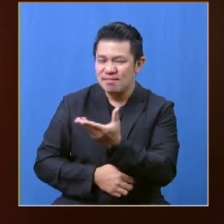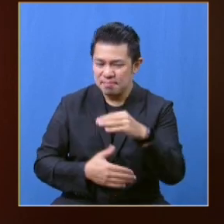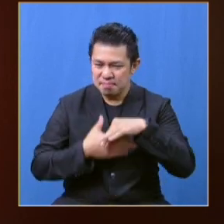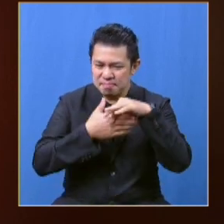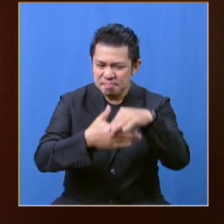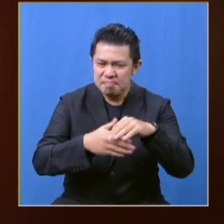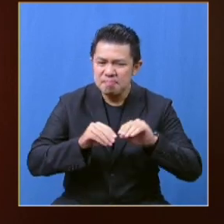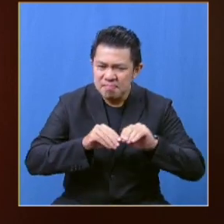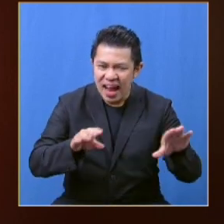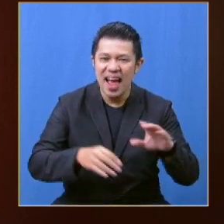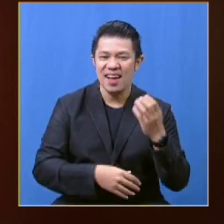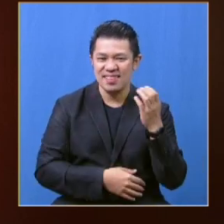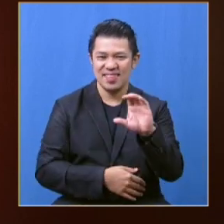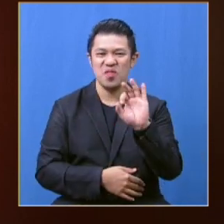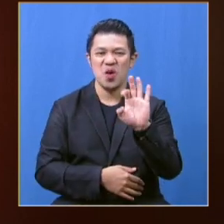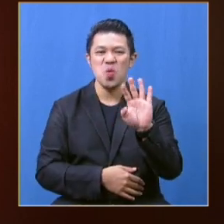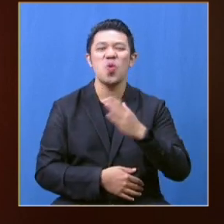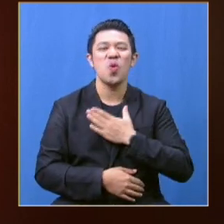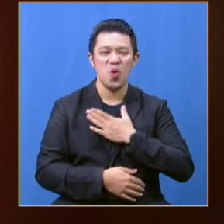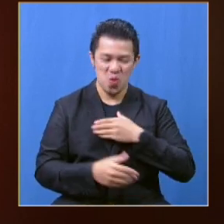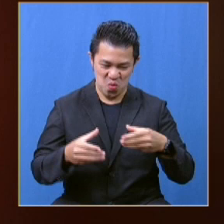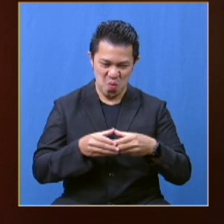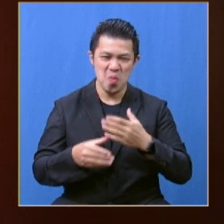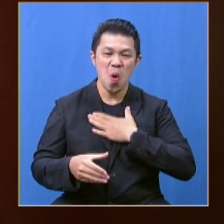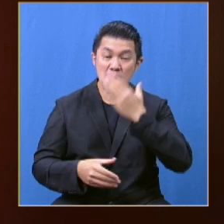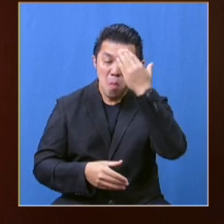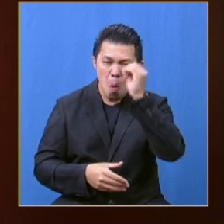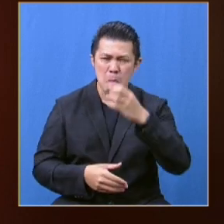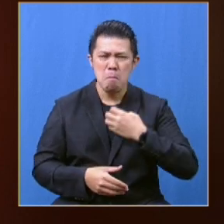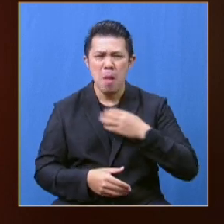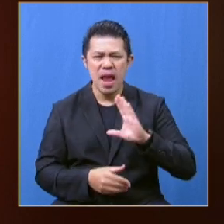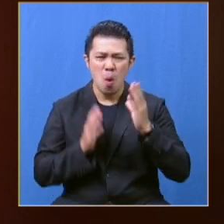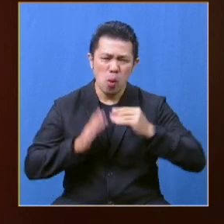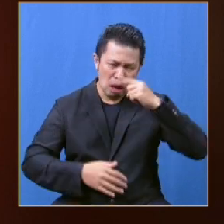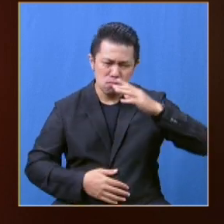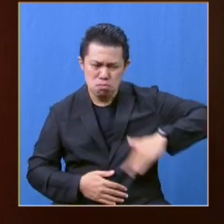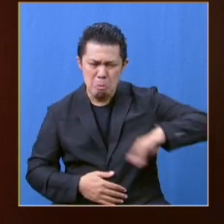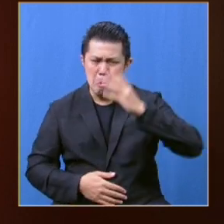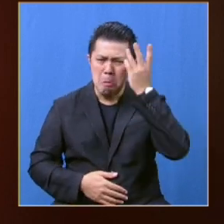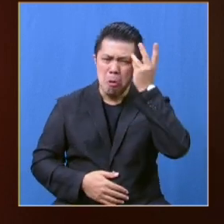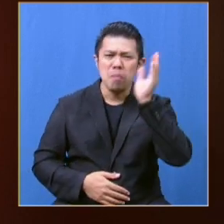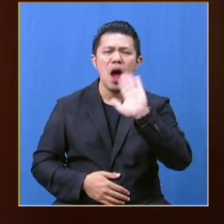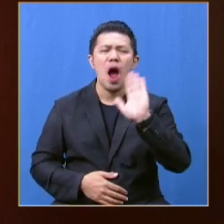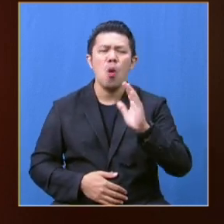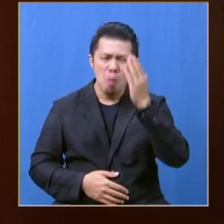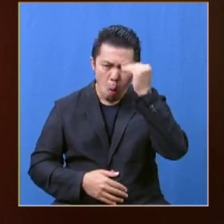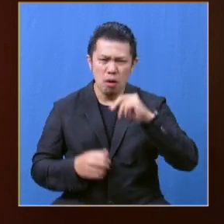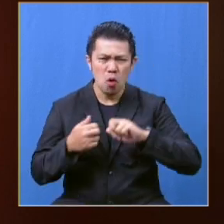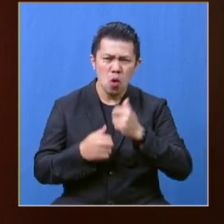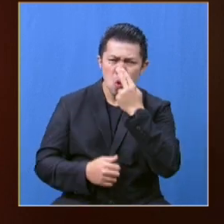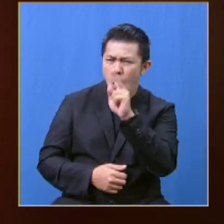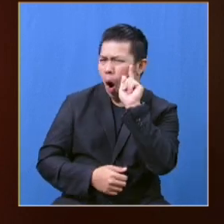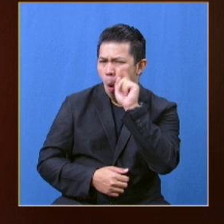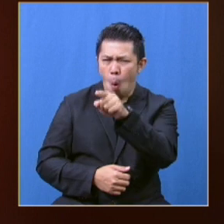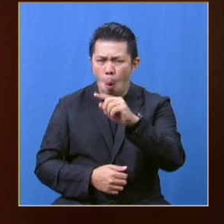าได้ผ่านทางหน้าเพจ Facebook ของเราเพราะอะไรเราไม่อยากจะให้คนไทยเครียดกันจนเกินไปจากการติดตามข้อมูลข่าวส